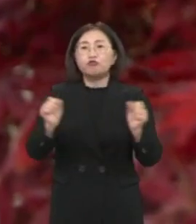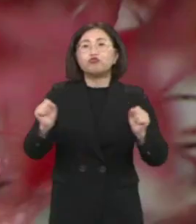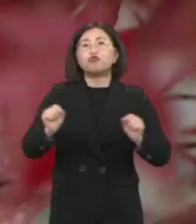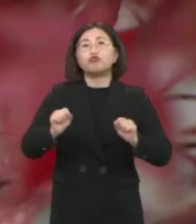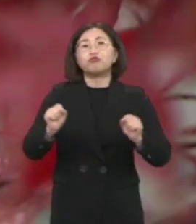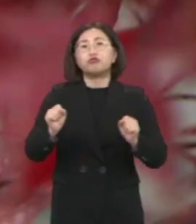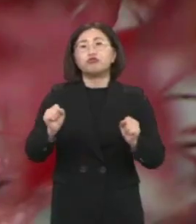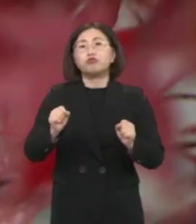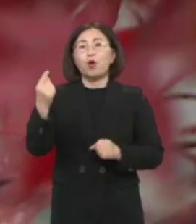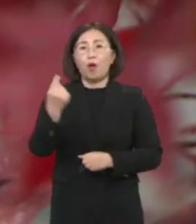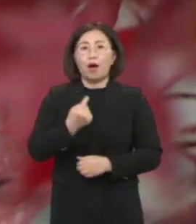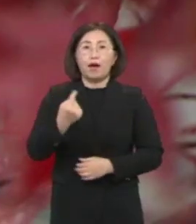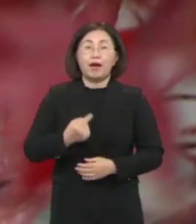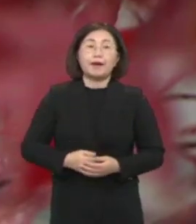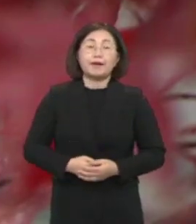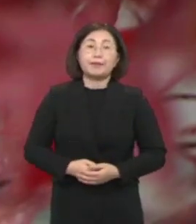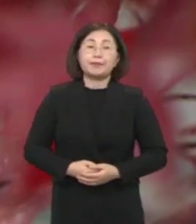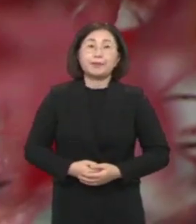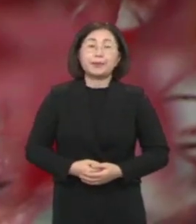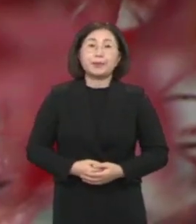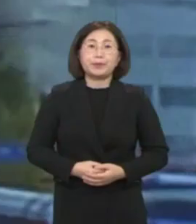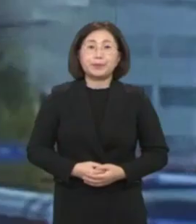찾아오겠습니다. TJB 양정진입니다.